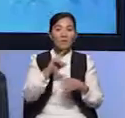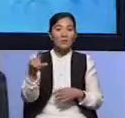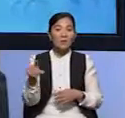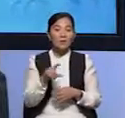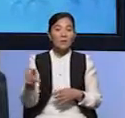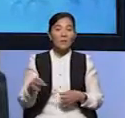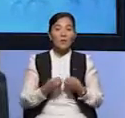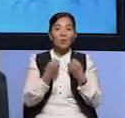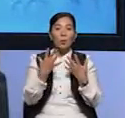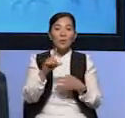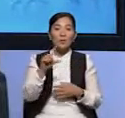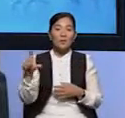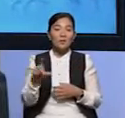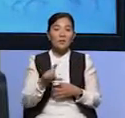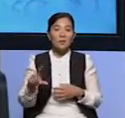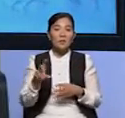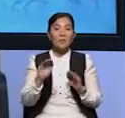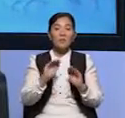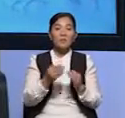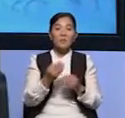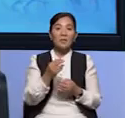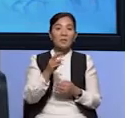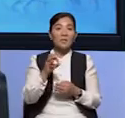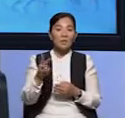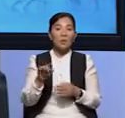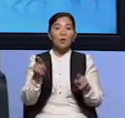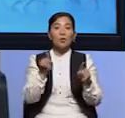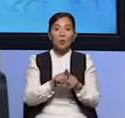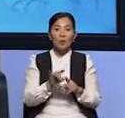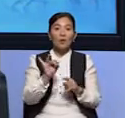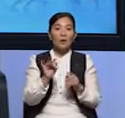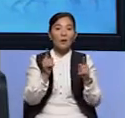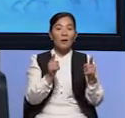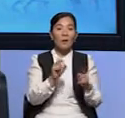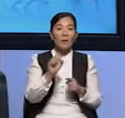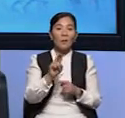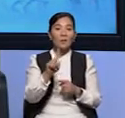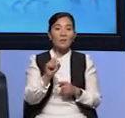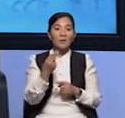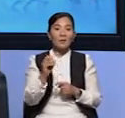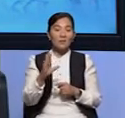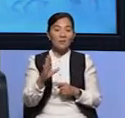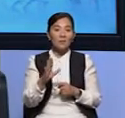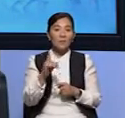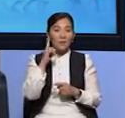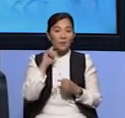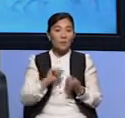текста. Сколько в тексте микротем, столько и абзацев. Запомните, ребята.